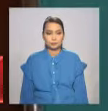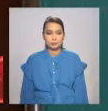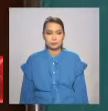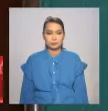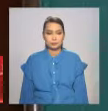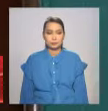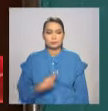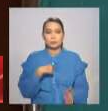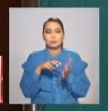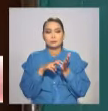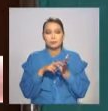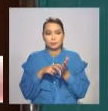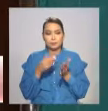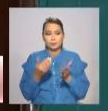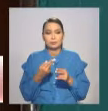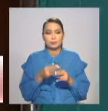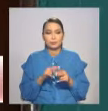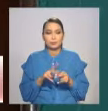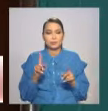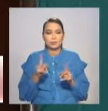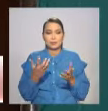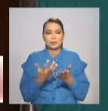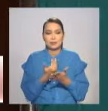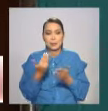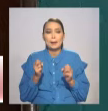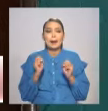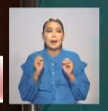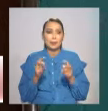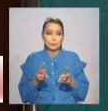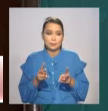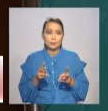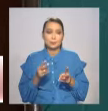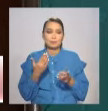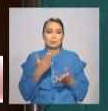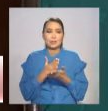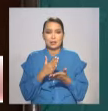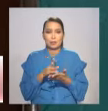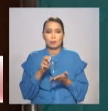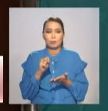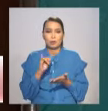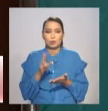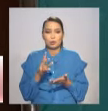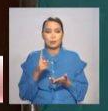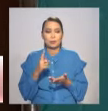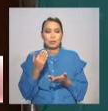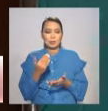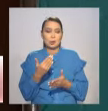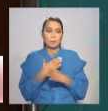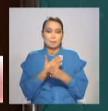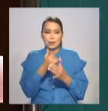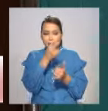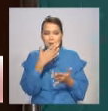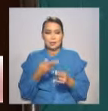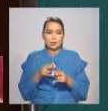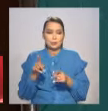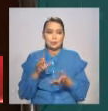Мы боимся, так как это пауки считаются опасными, и, естественно, просим помочь службы, которые этим